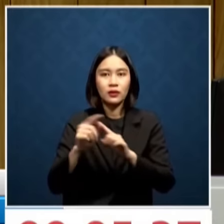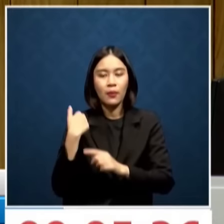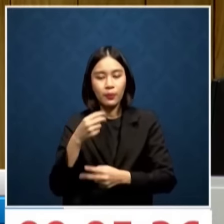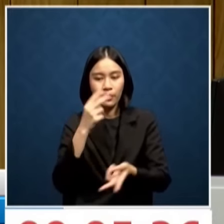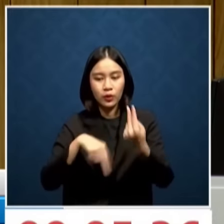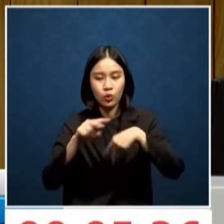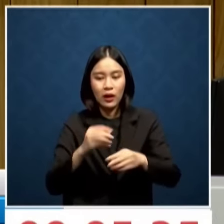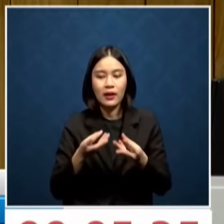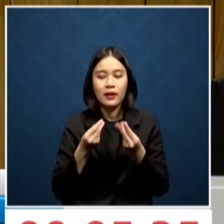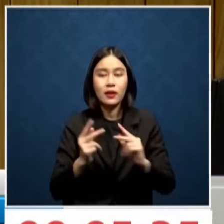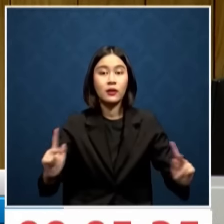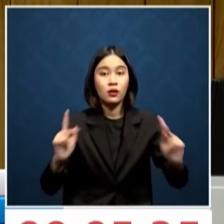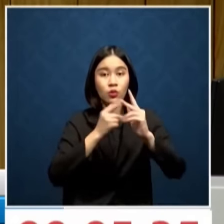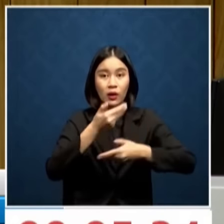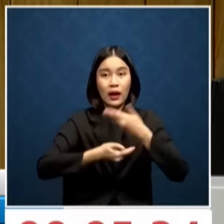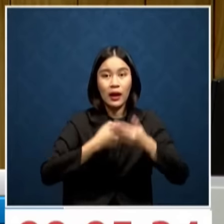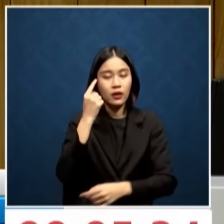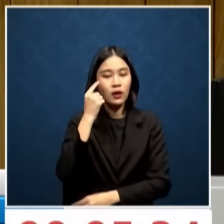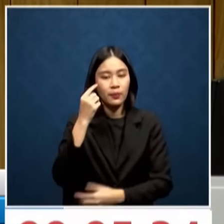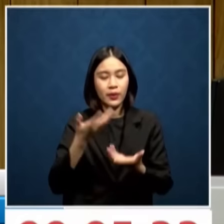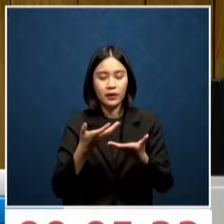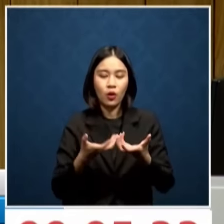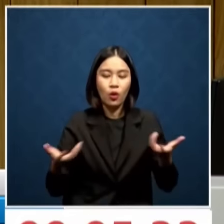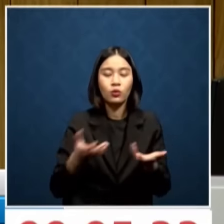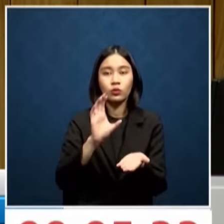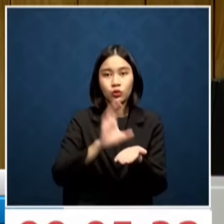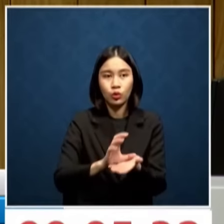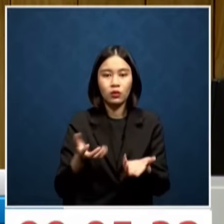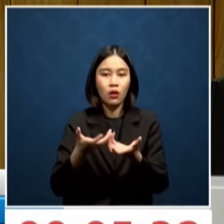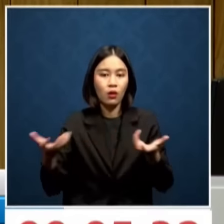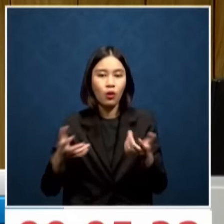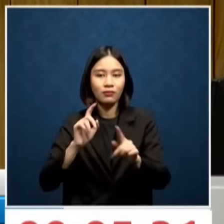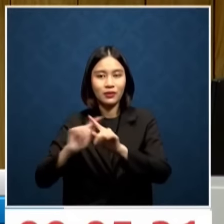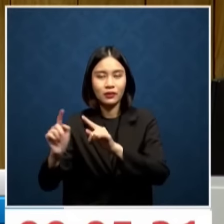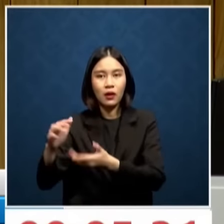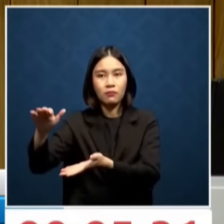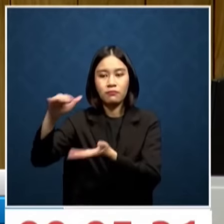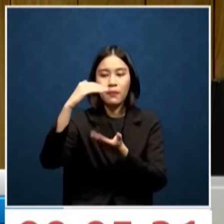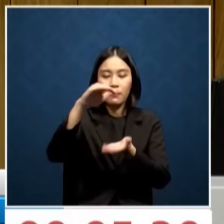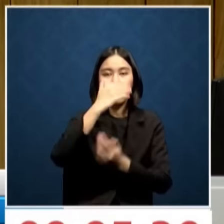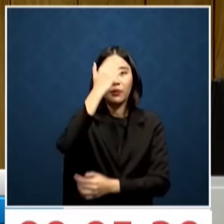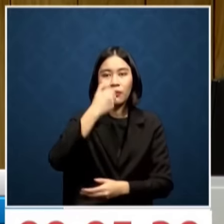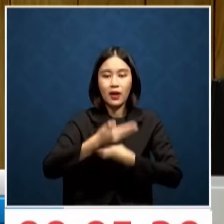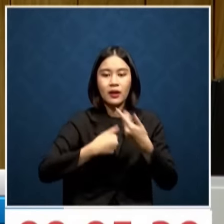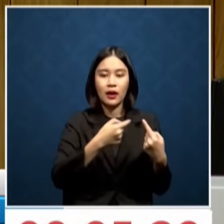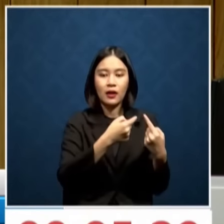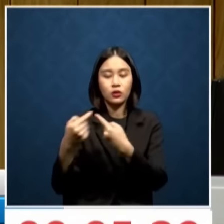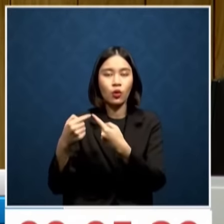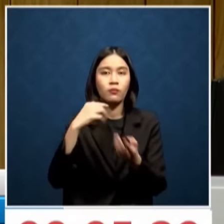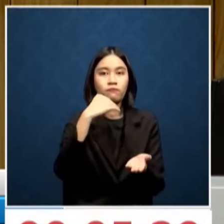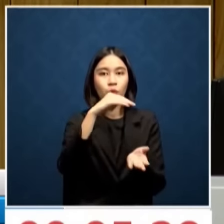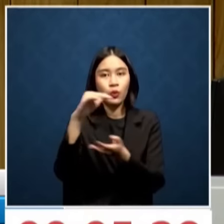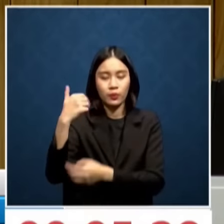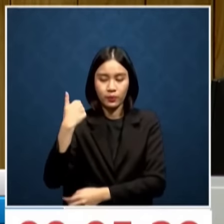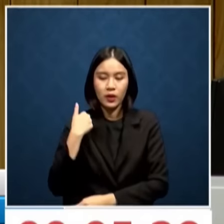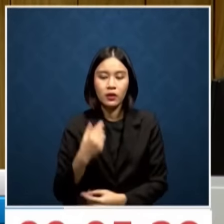ดูรายละเอียดผมก็ให้กระทรวงพาณิชย์เช็คด้วยนะฮะก็เป็นสินค้าทุนและสินค้าขั้นกลางที่นำเข้ามาเพื่อขายออกต่อไปด้วยนะครับ